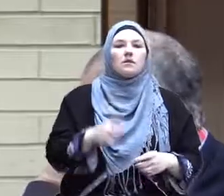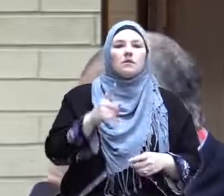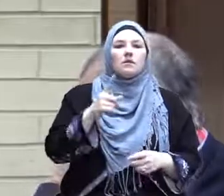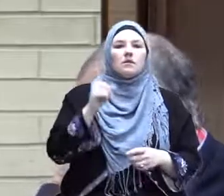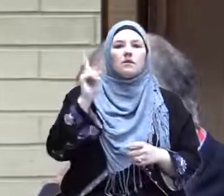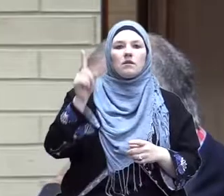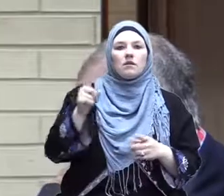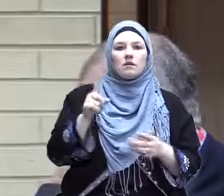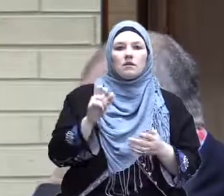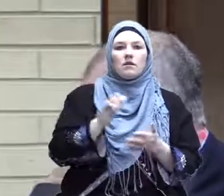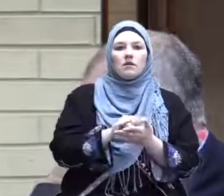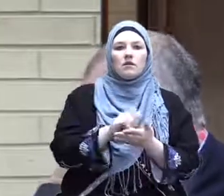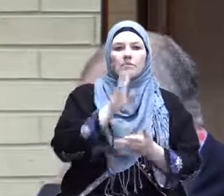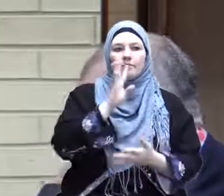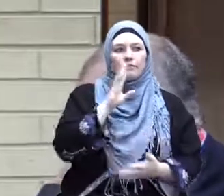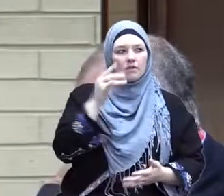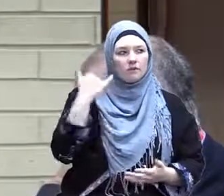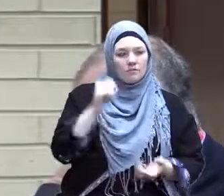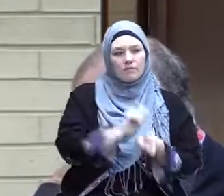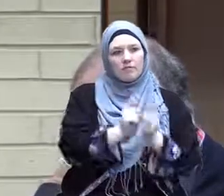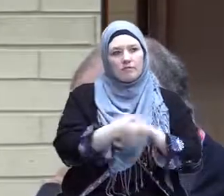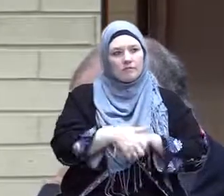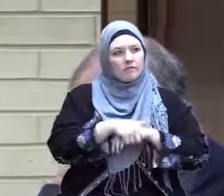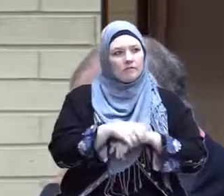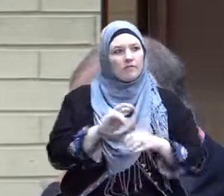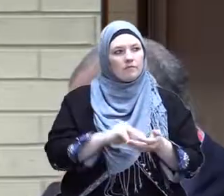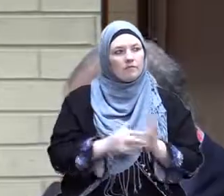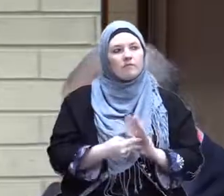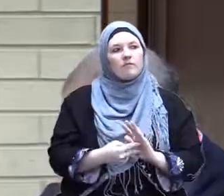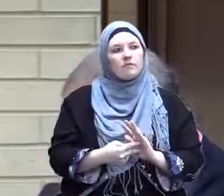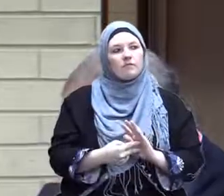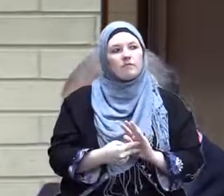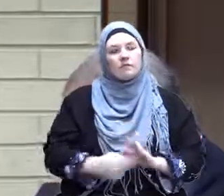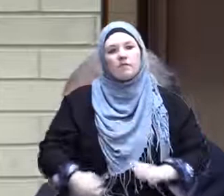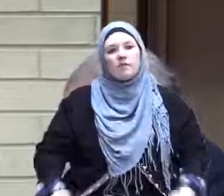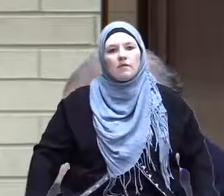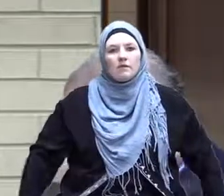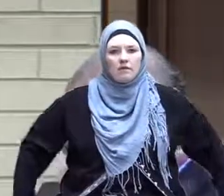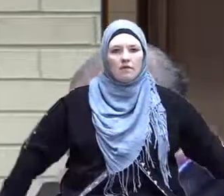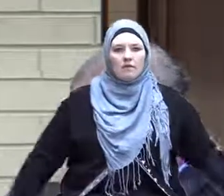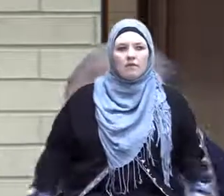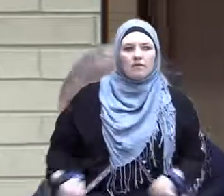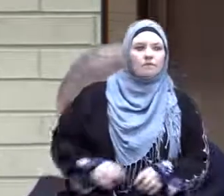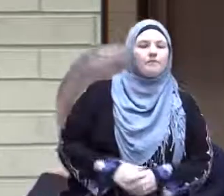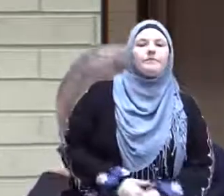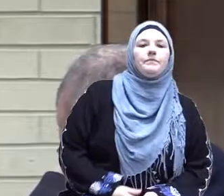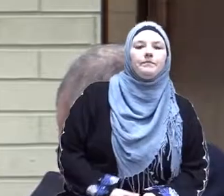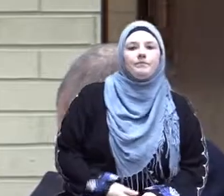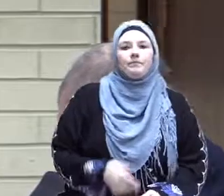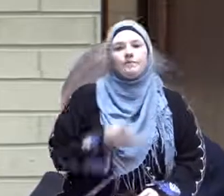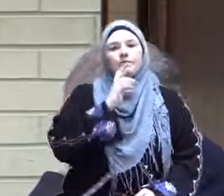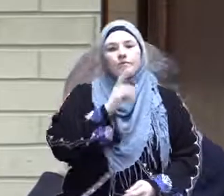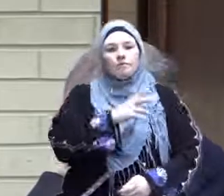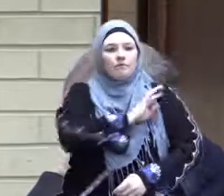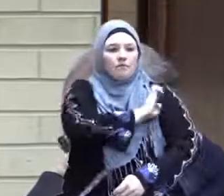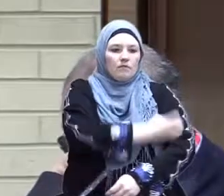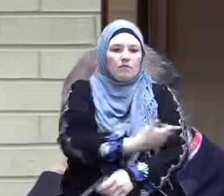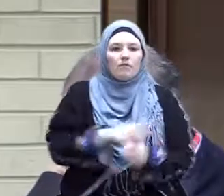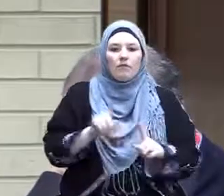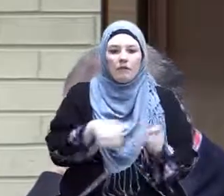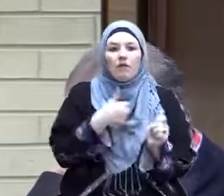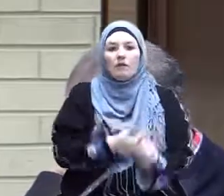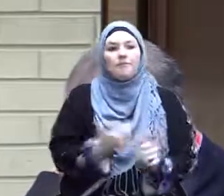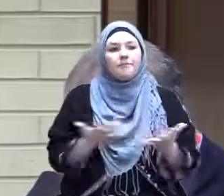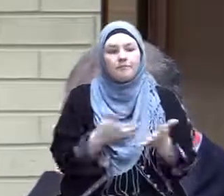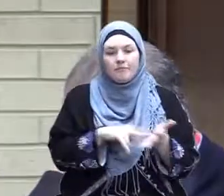مَا أُنزِلَ إِلَيْكُمْ مِنْ رَبِّكُمْ. As societies and as individuals, we are charged to follow. Follow